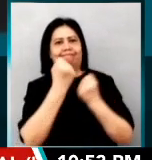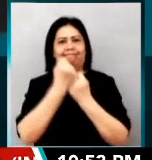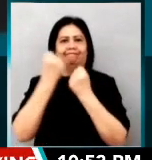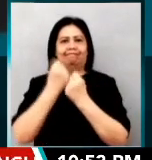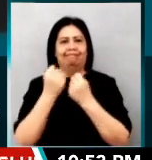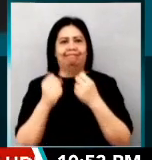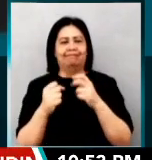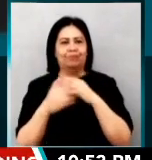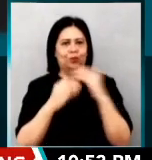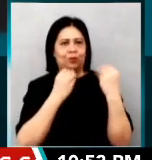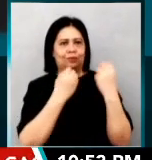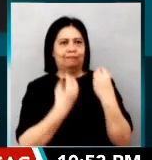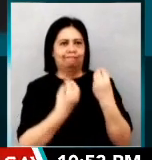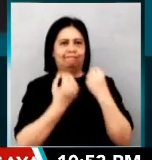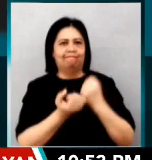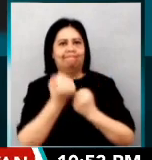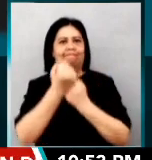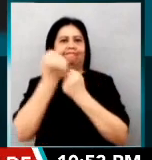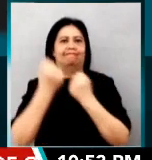lang talaga.